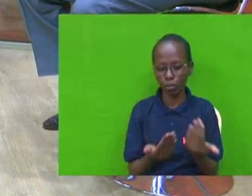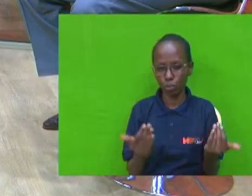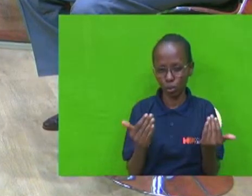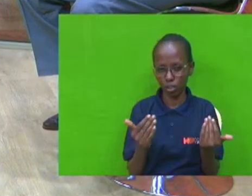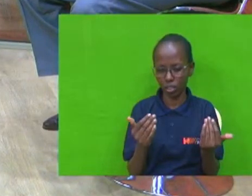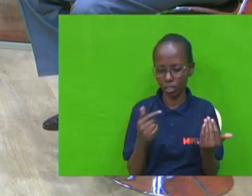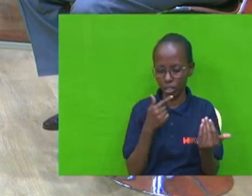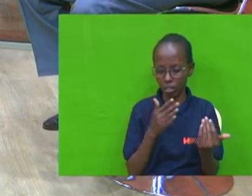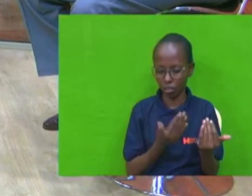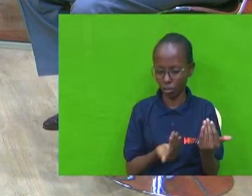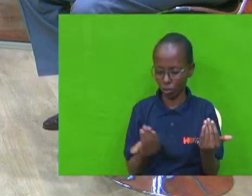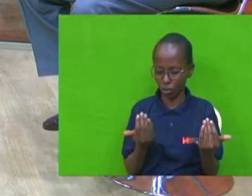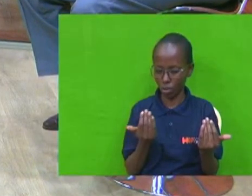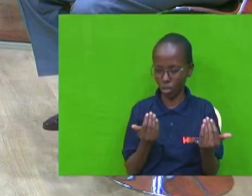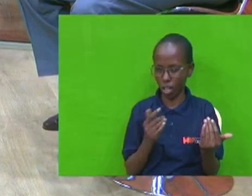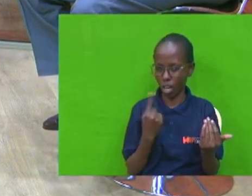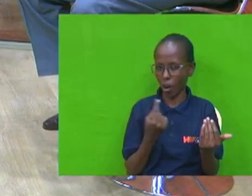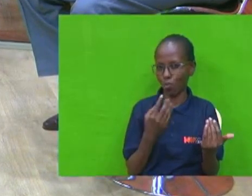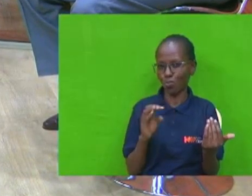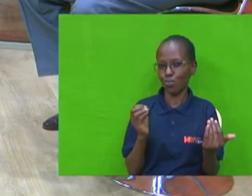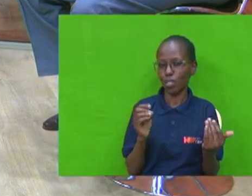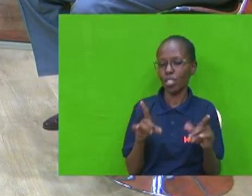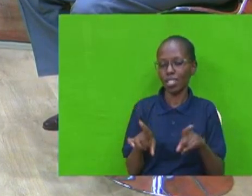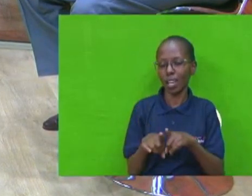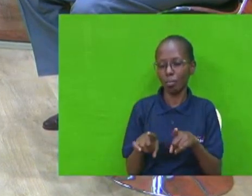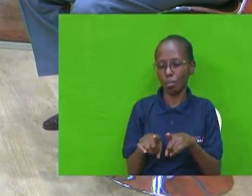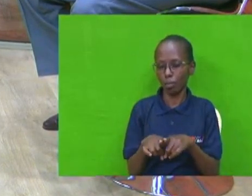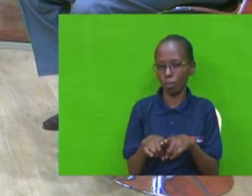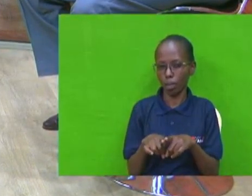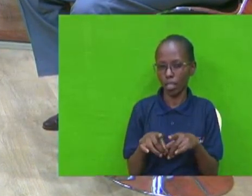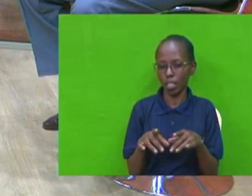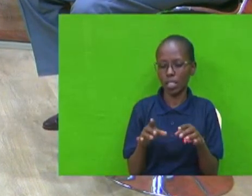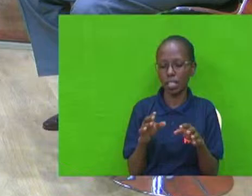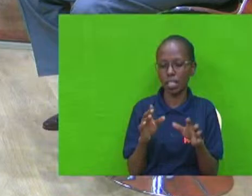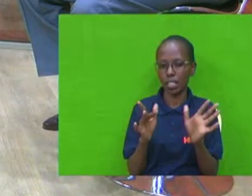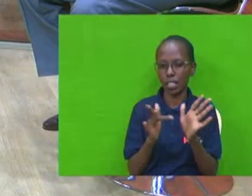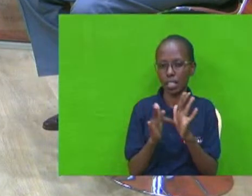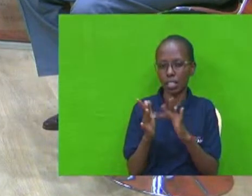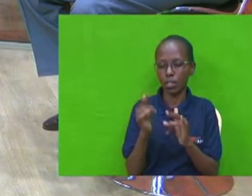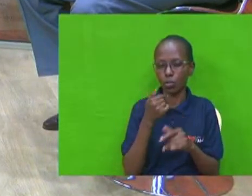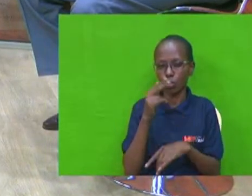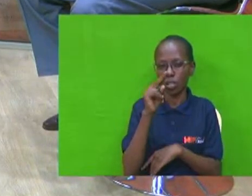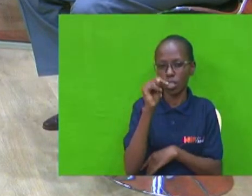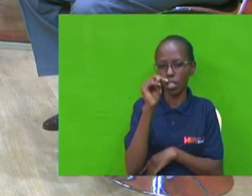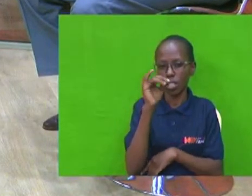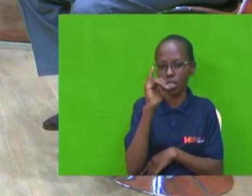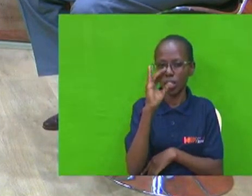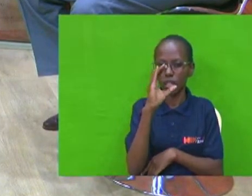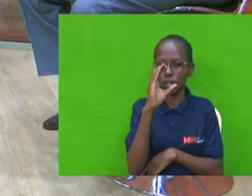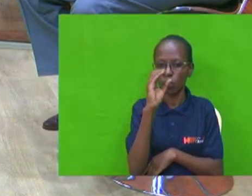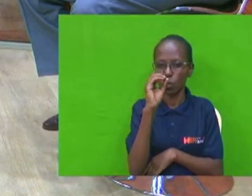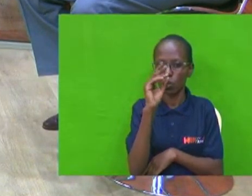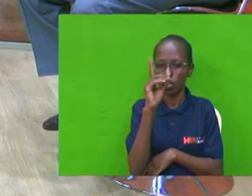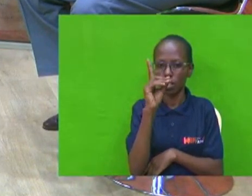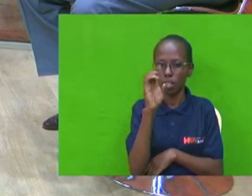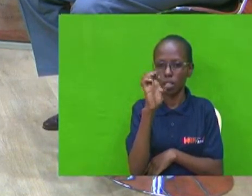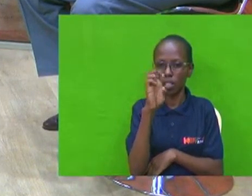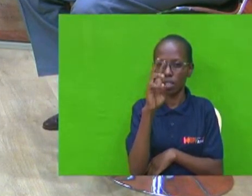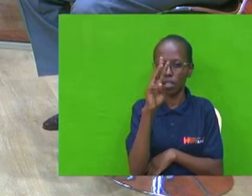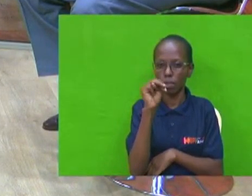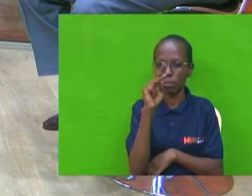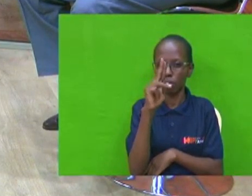hakumaanisha watu wa watoto. Ni kama vile Yesu alimwambia Nikodemu uzaliwe mara ya pili. Maanisha rudi katika tumbo la mama